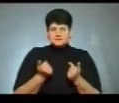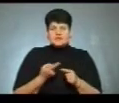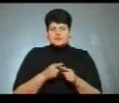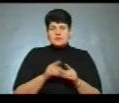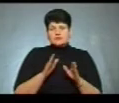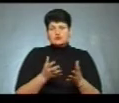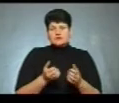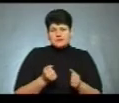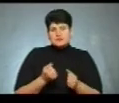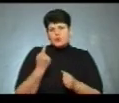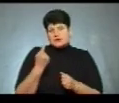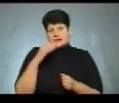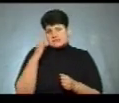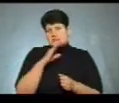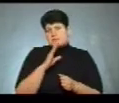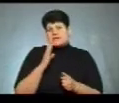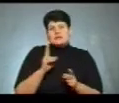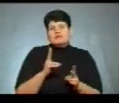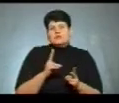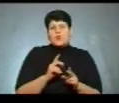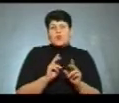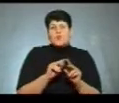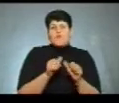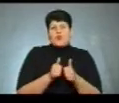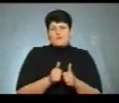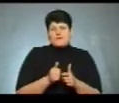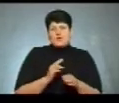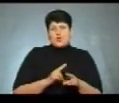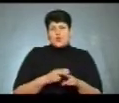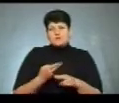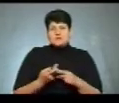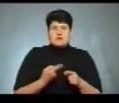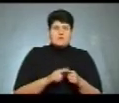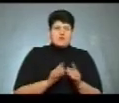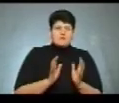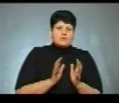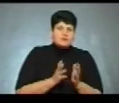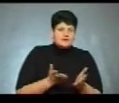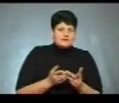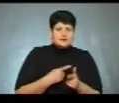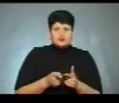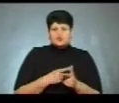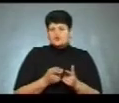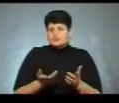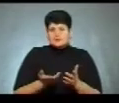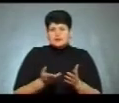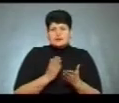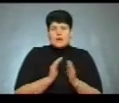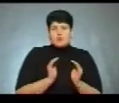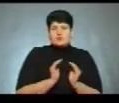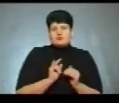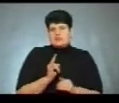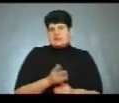батьків, може отримувати, на кого оформлена ця компенсація, або хтось з опікунів, якщо встановлено опікунство над